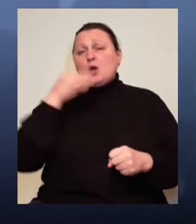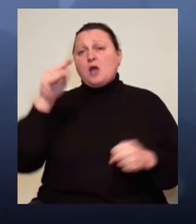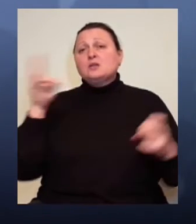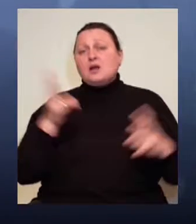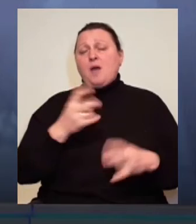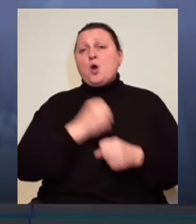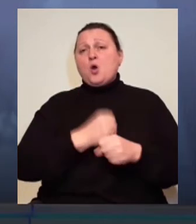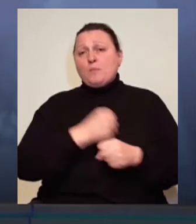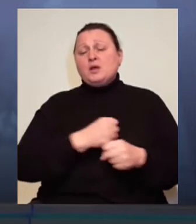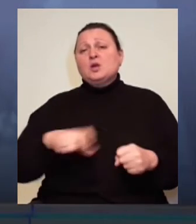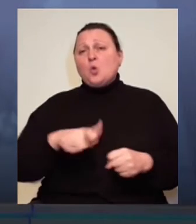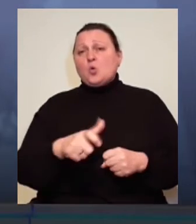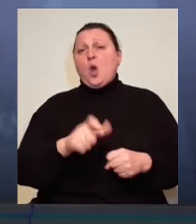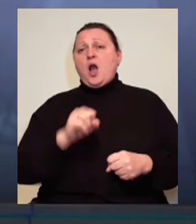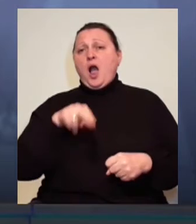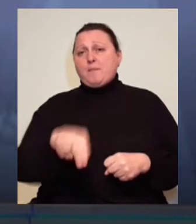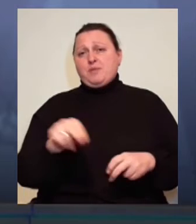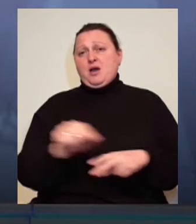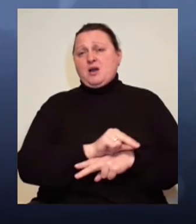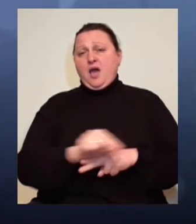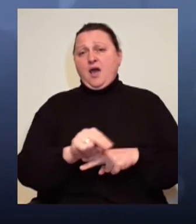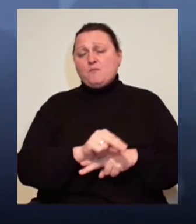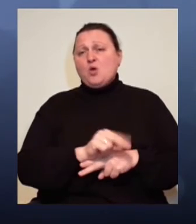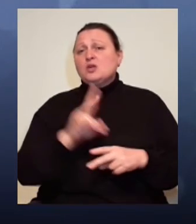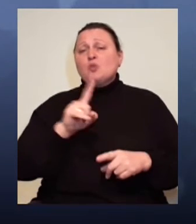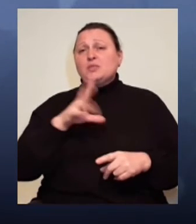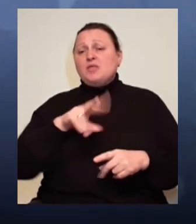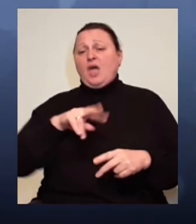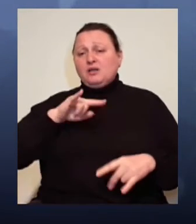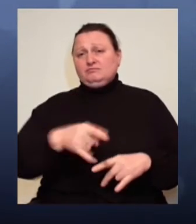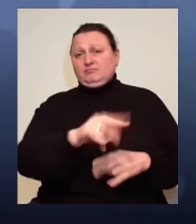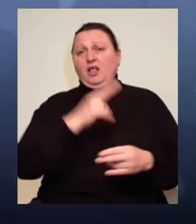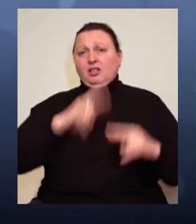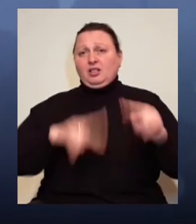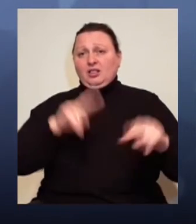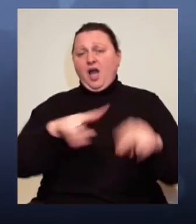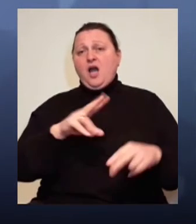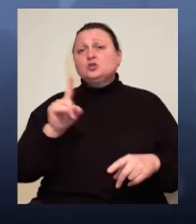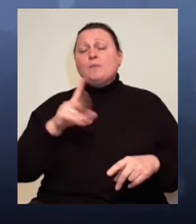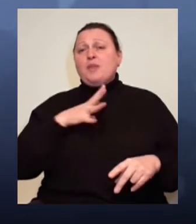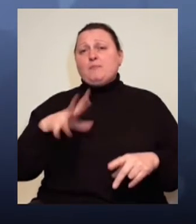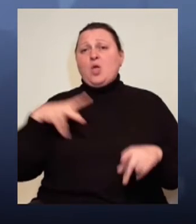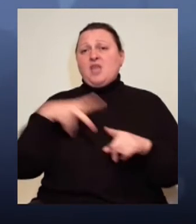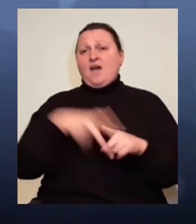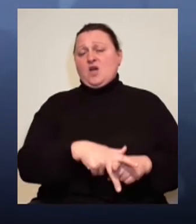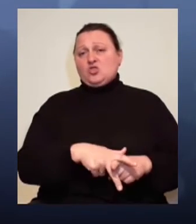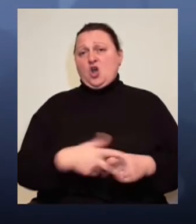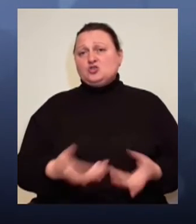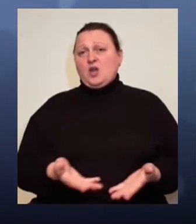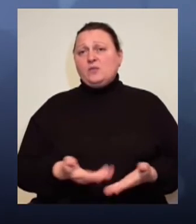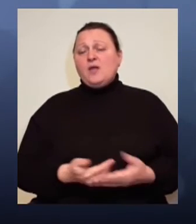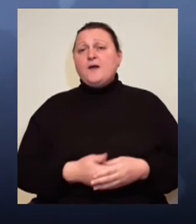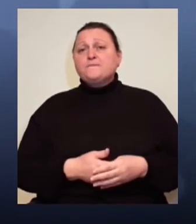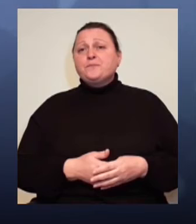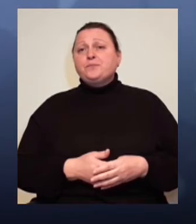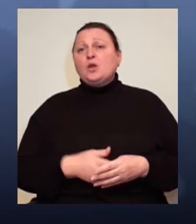робити дороги капітальний ремонт так, щоб не робити ямковий, тоді вони будуть витримувати ці навантаження. Але нічого